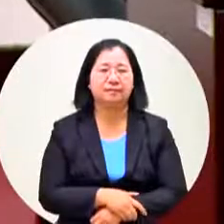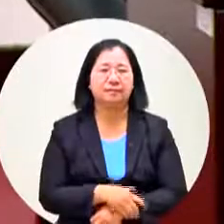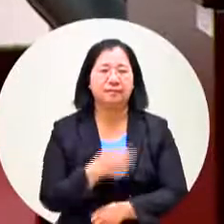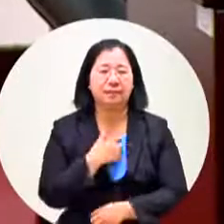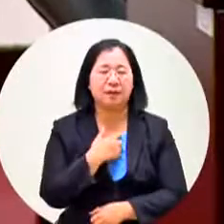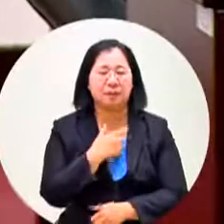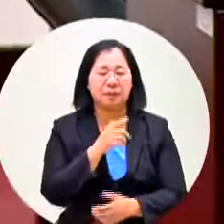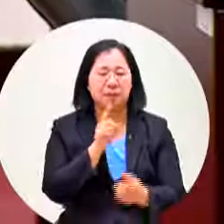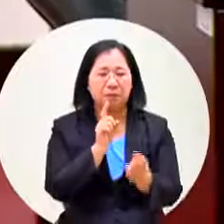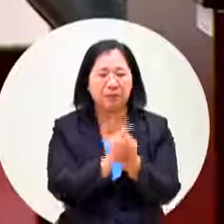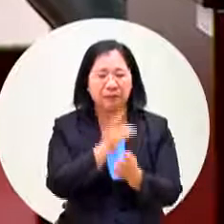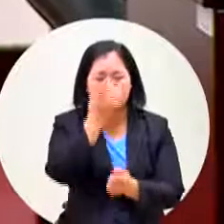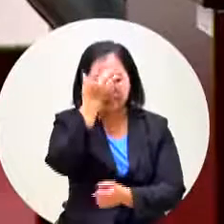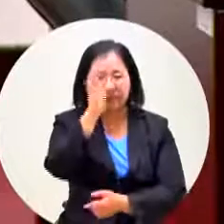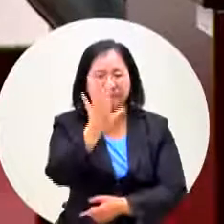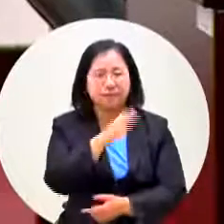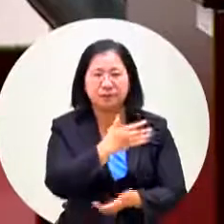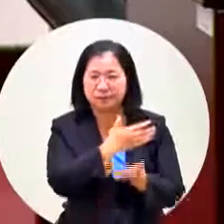过啦吼。